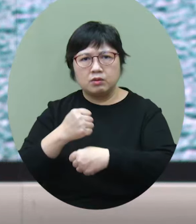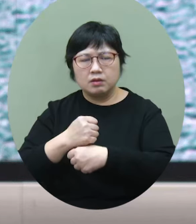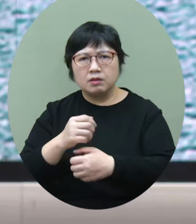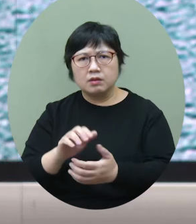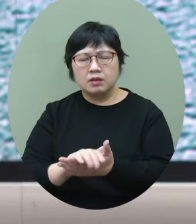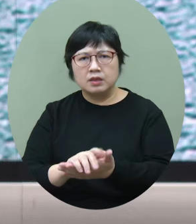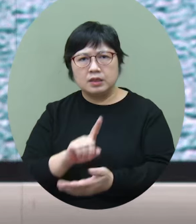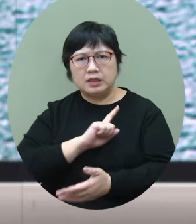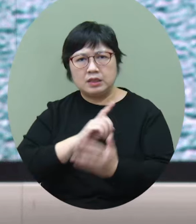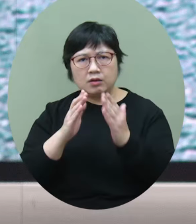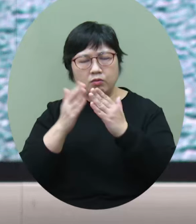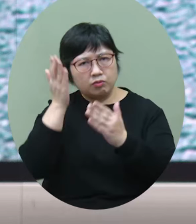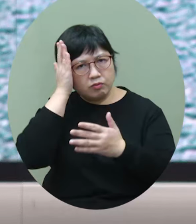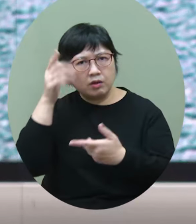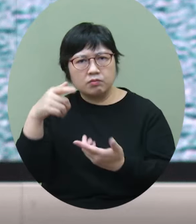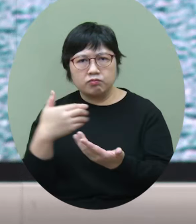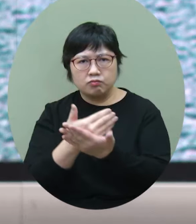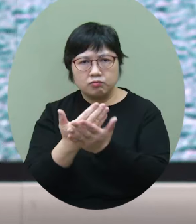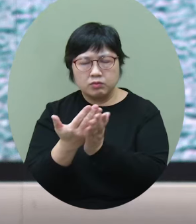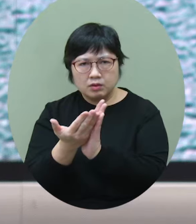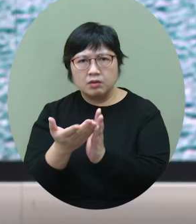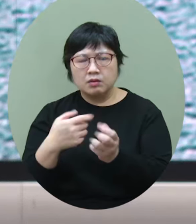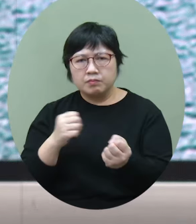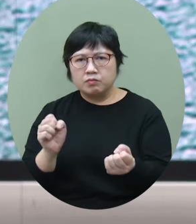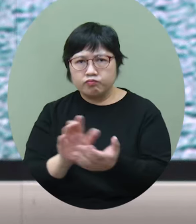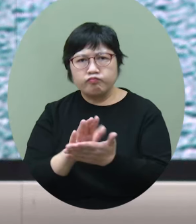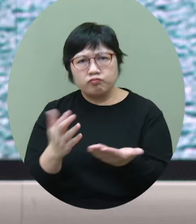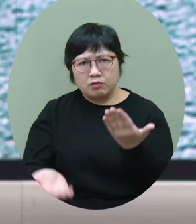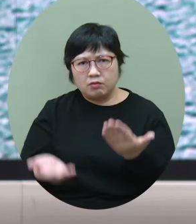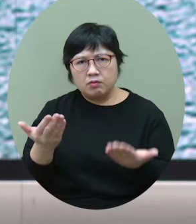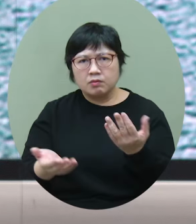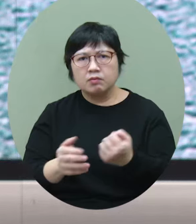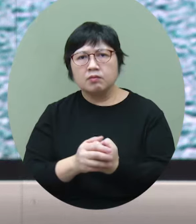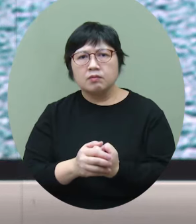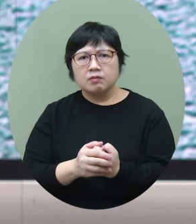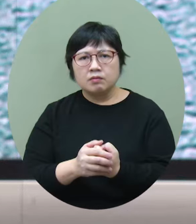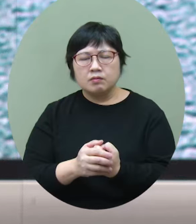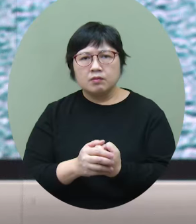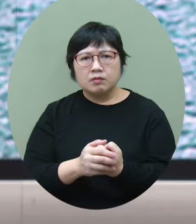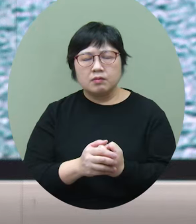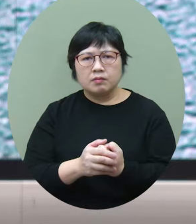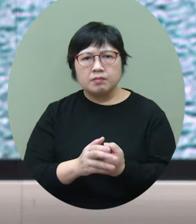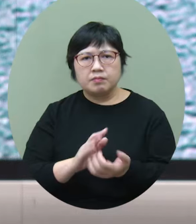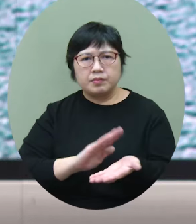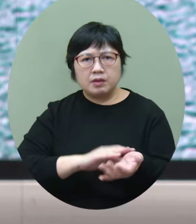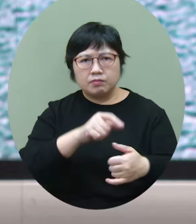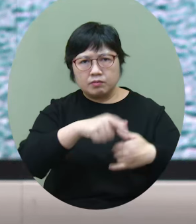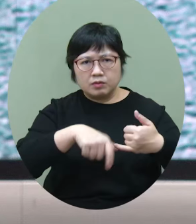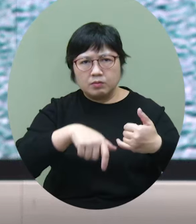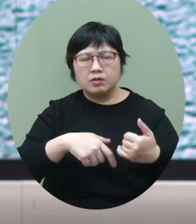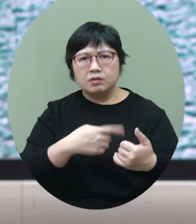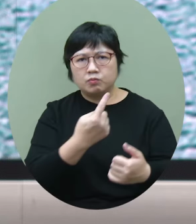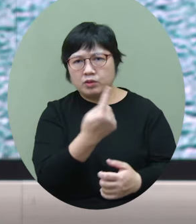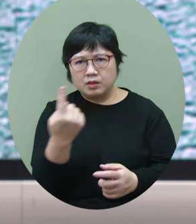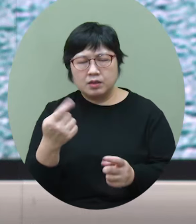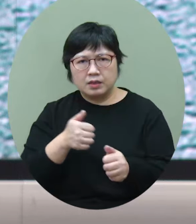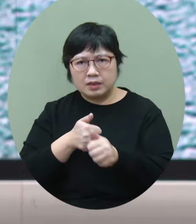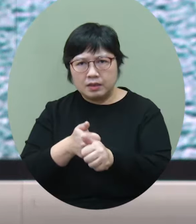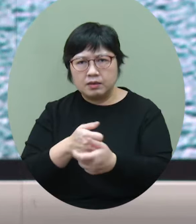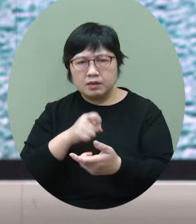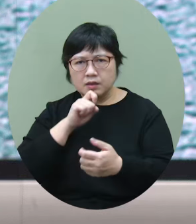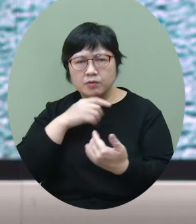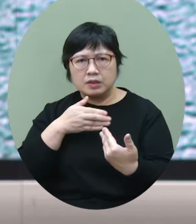本身住嘅地方嘅各樣咧而感染咯。咁但係當然每一個個案，我哋都會跟蹤住睇下有冇啲咁嘅接觸者需